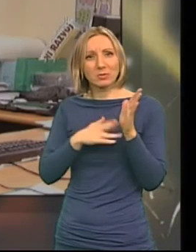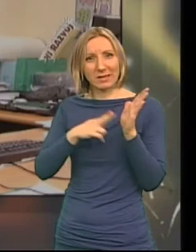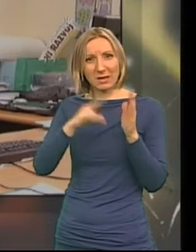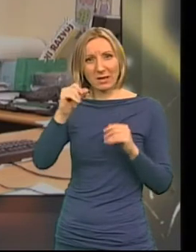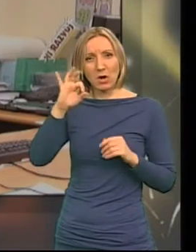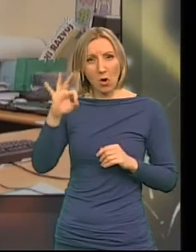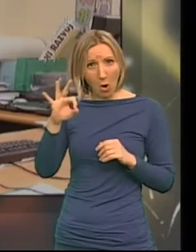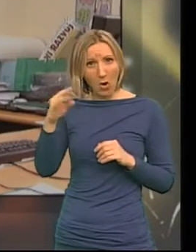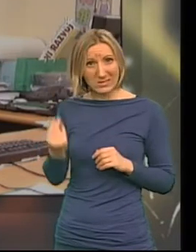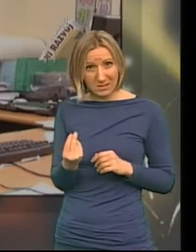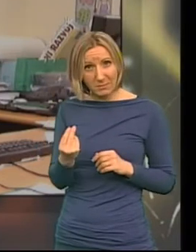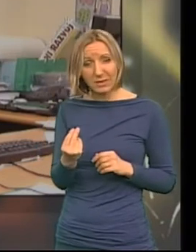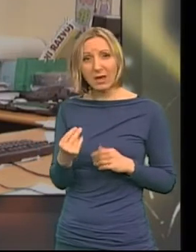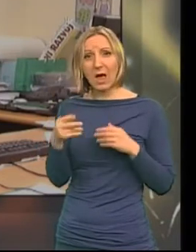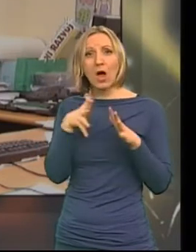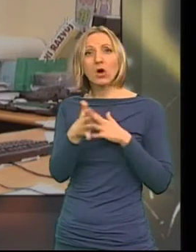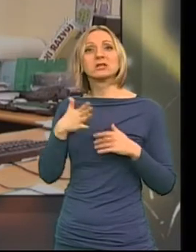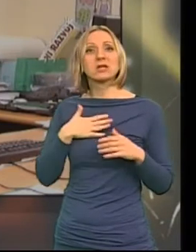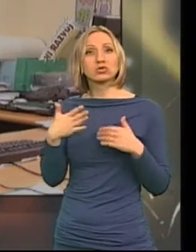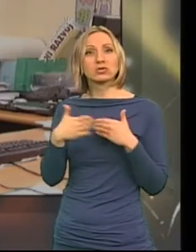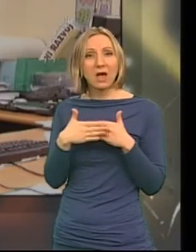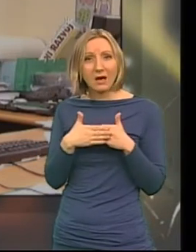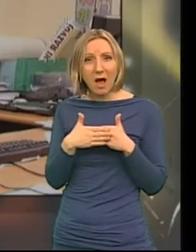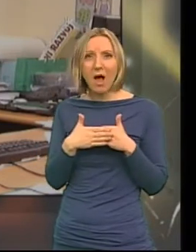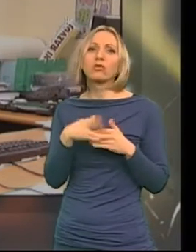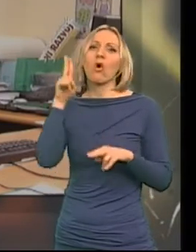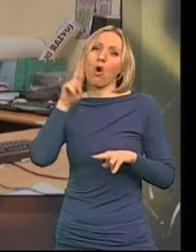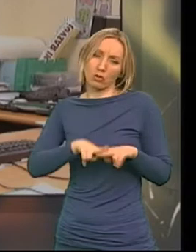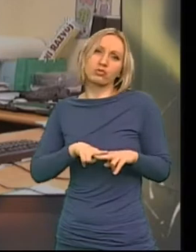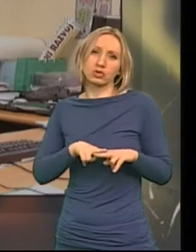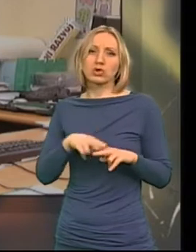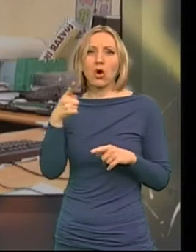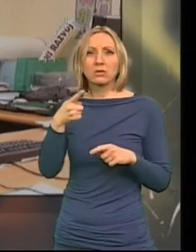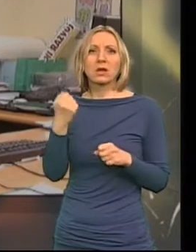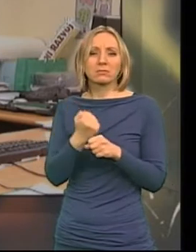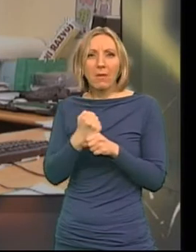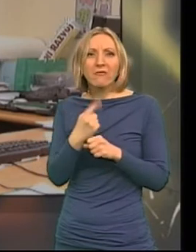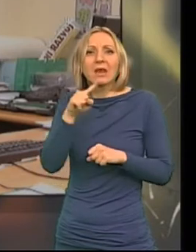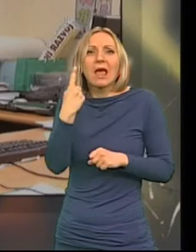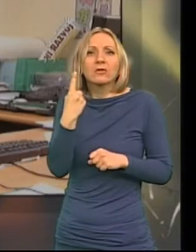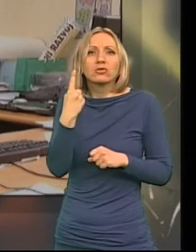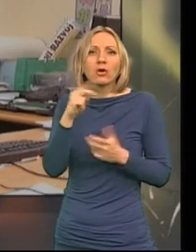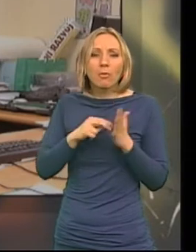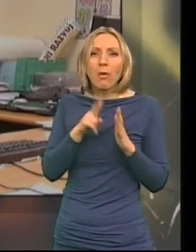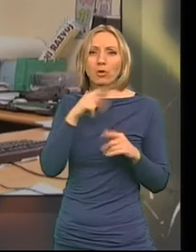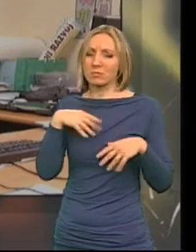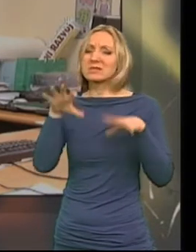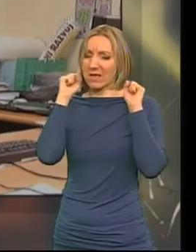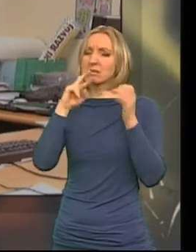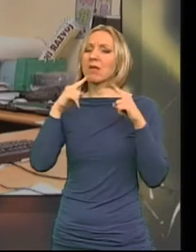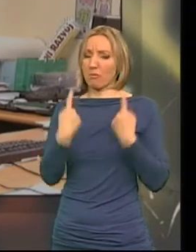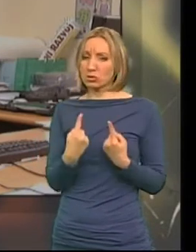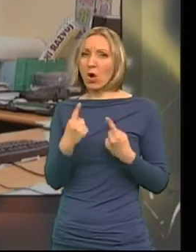kroz ovu našu saradnju je, da kažem, odlučio da se pozabavi jednim, kažem, problemom za koji smo i svesni da postoji, ali za koga nikad nismo imali